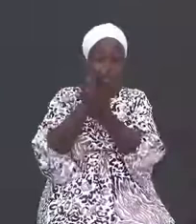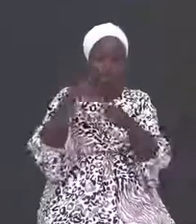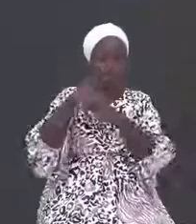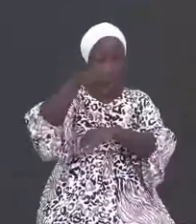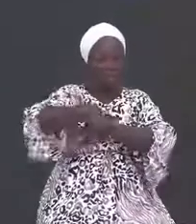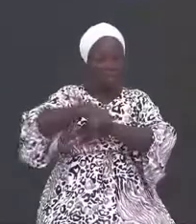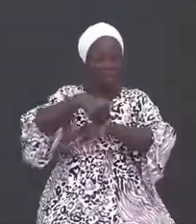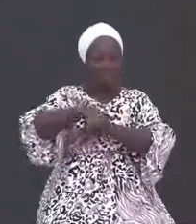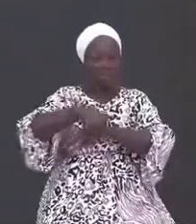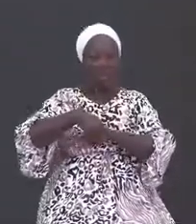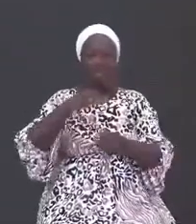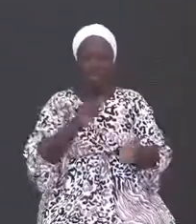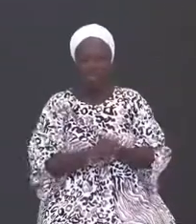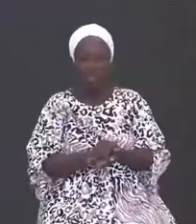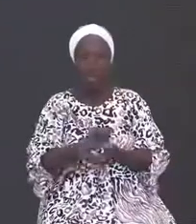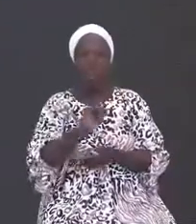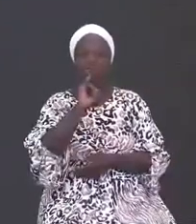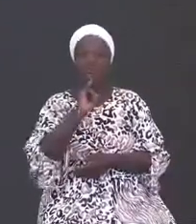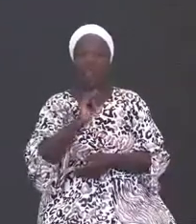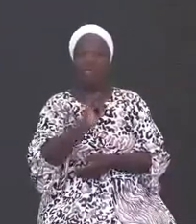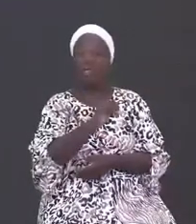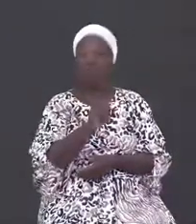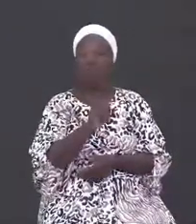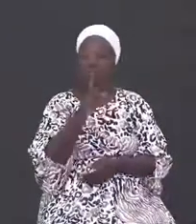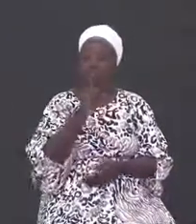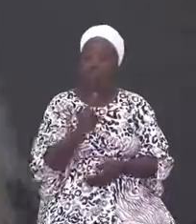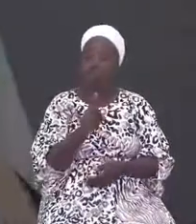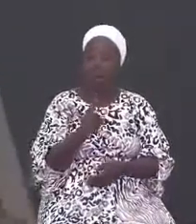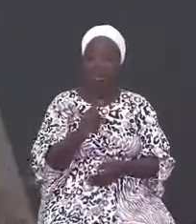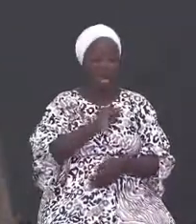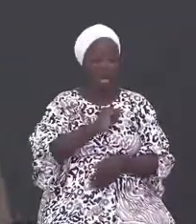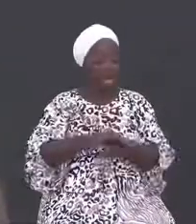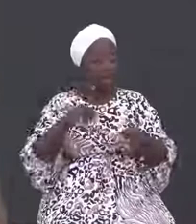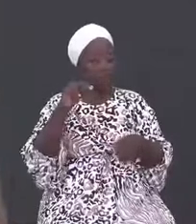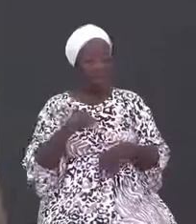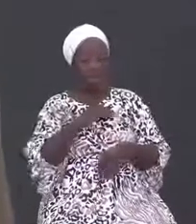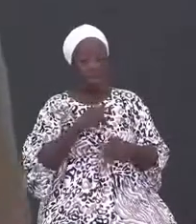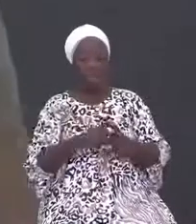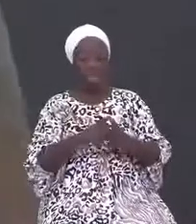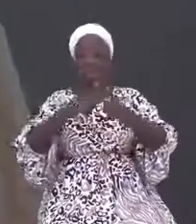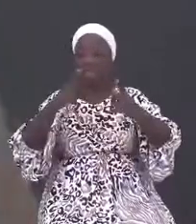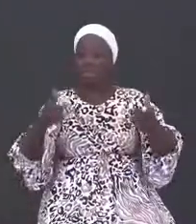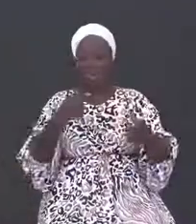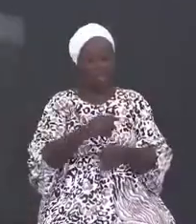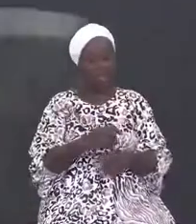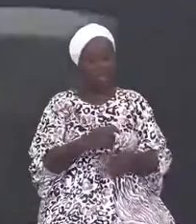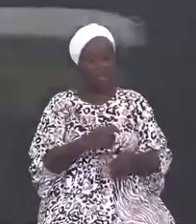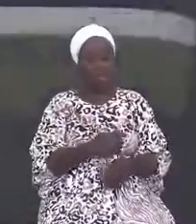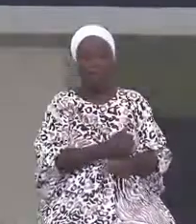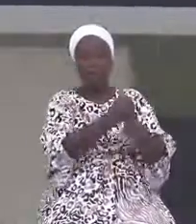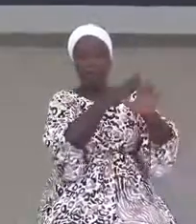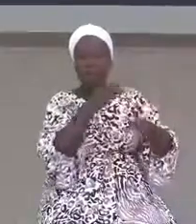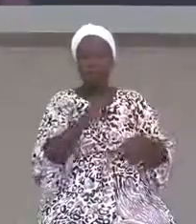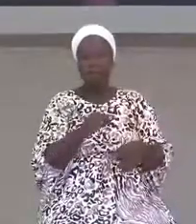soir. Ça, c'est un fait. Je n'ai pas besoin d'une grande foi de montagne pour